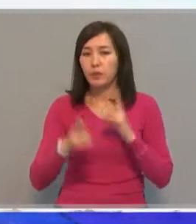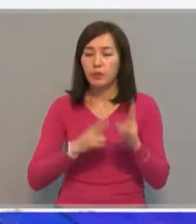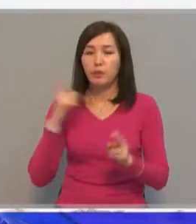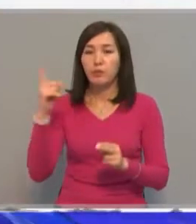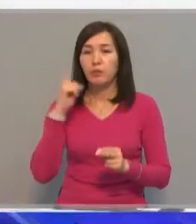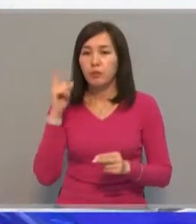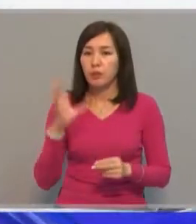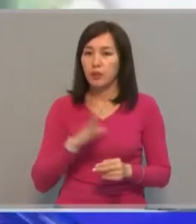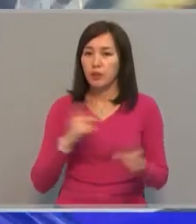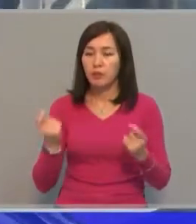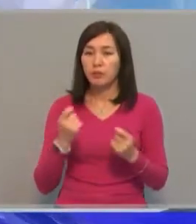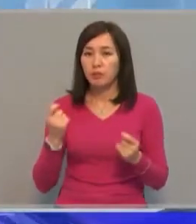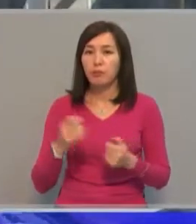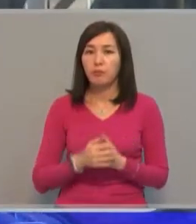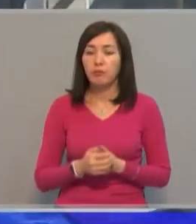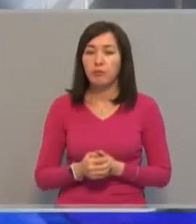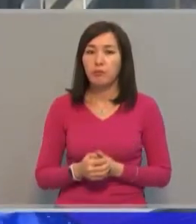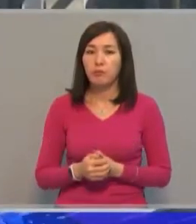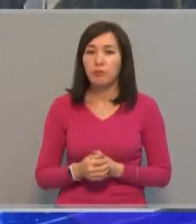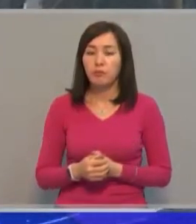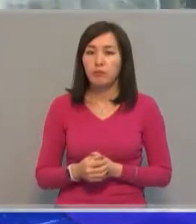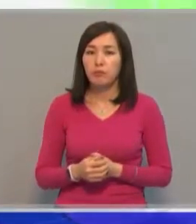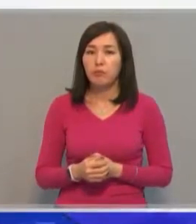естіп, кішкене таяқ жеп отырық біздер.